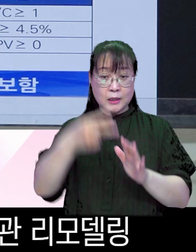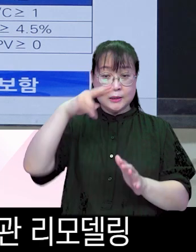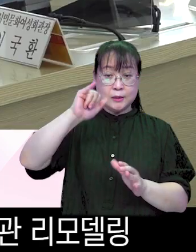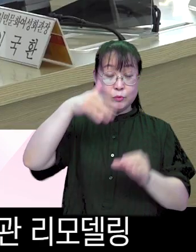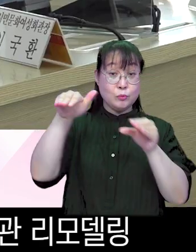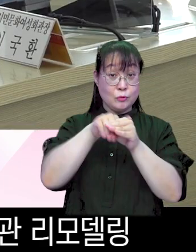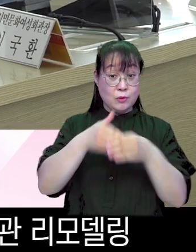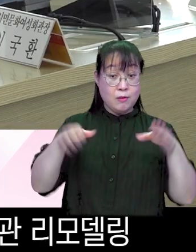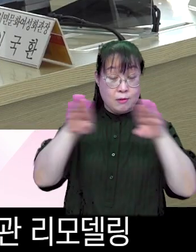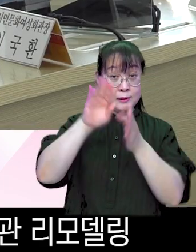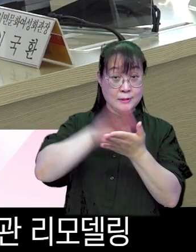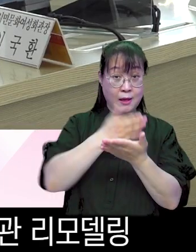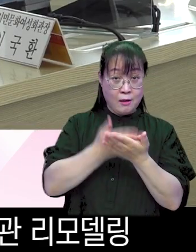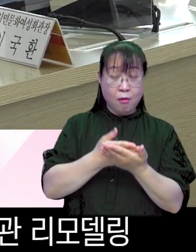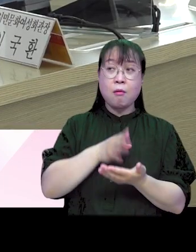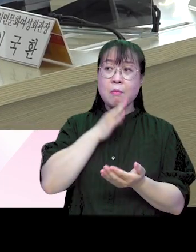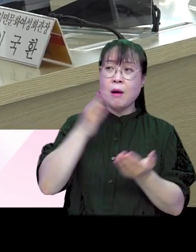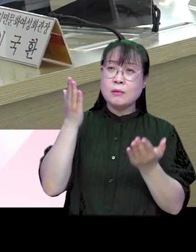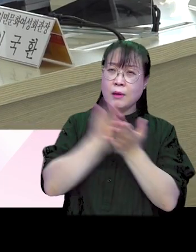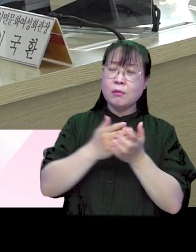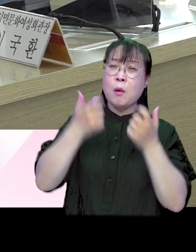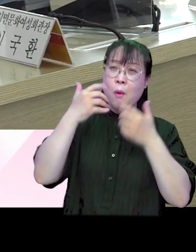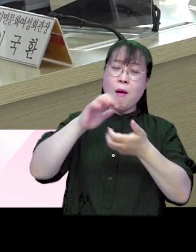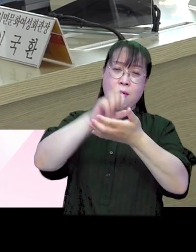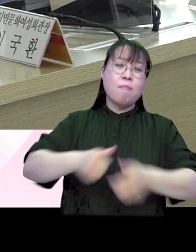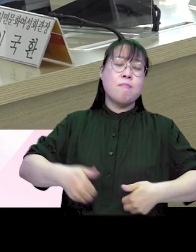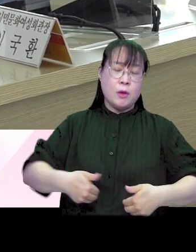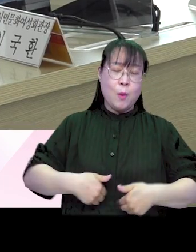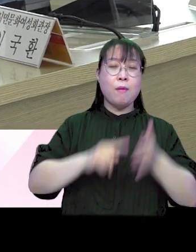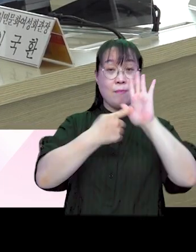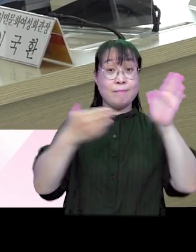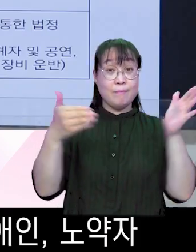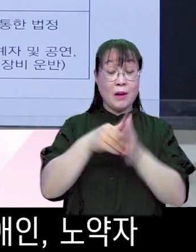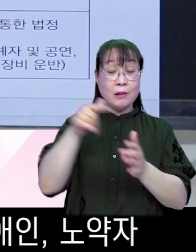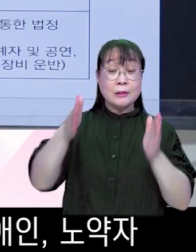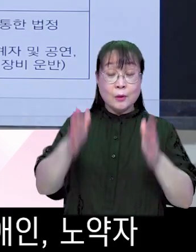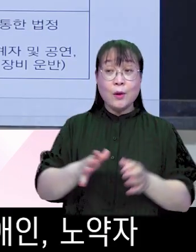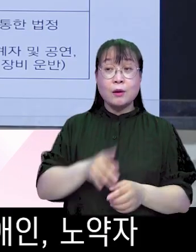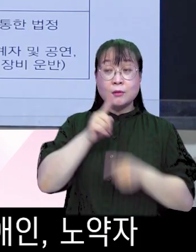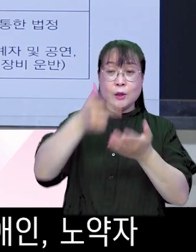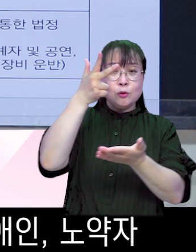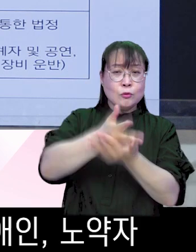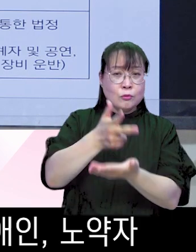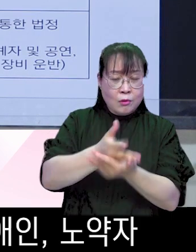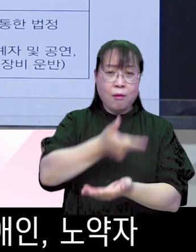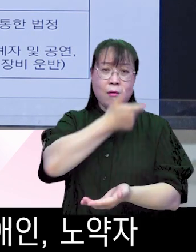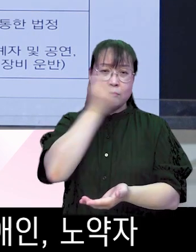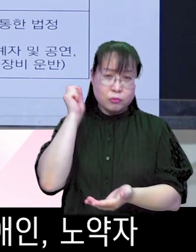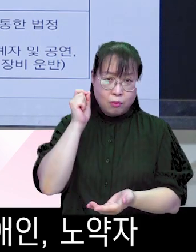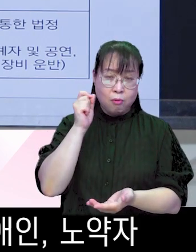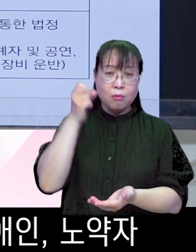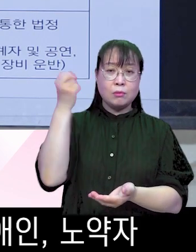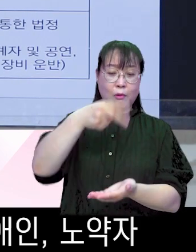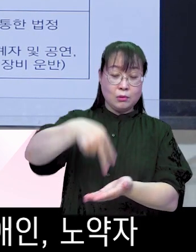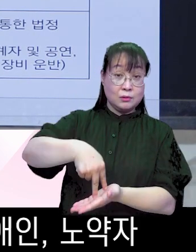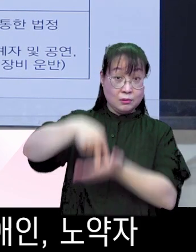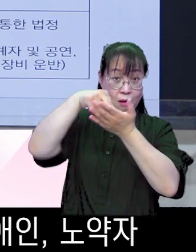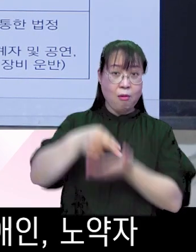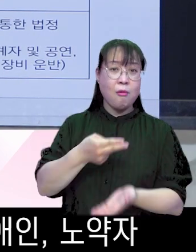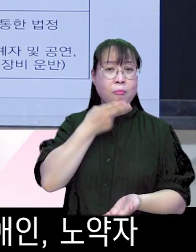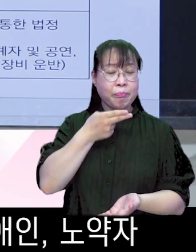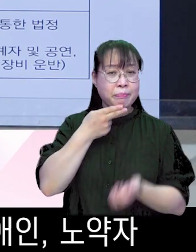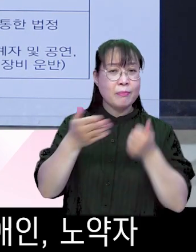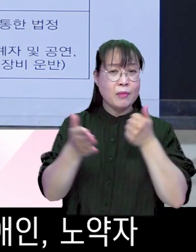발표되며 신부문화회관 리모델링 사업 타당성을 확보했습니다. 시는 그동안 제기된 주차공간 부족